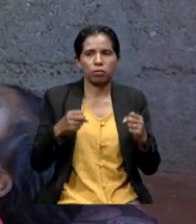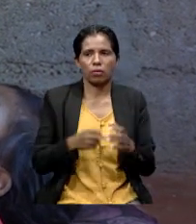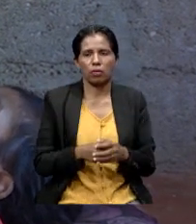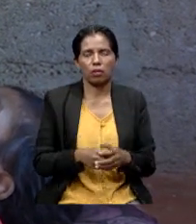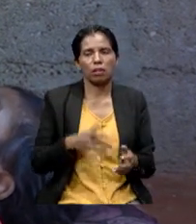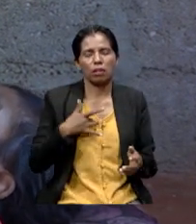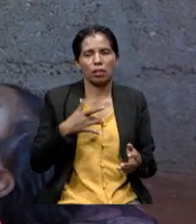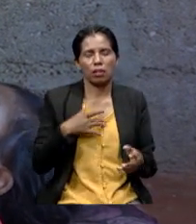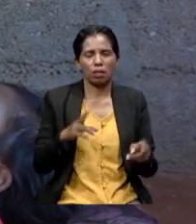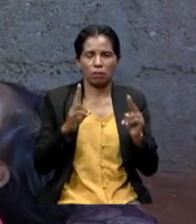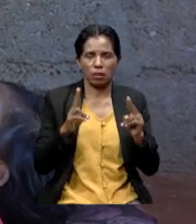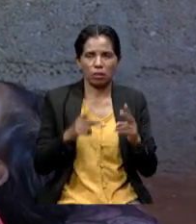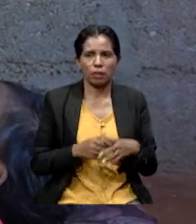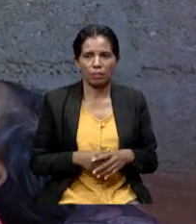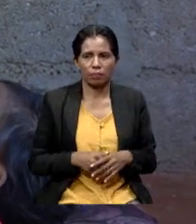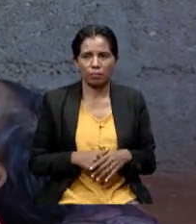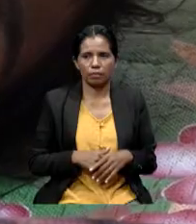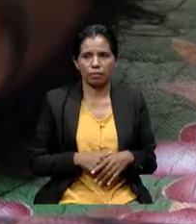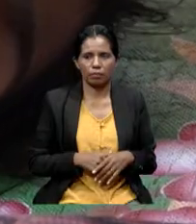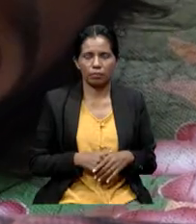lu ni de hori sangsa ni.